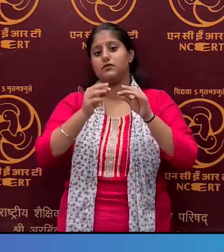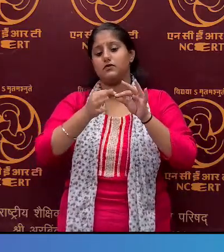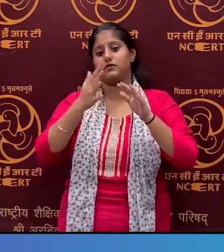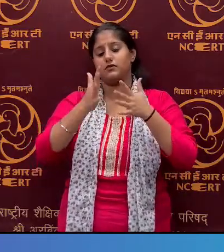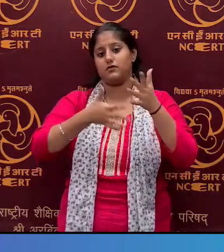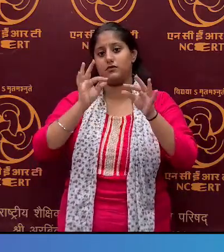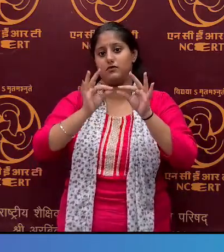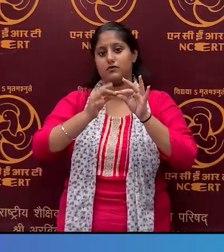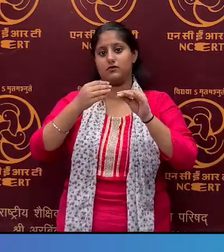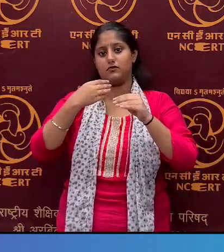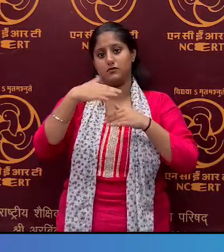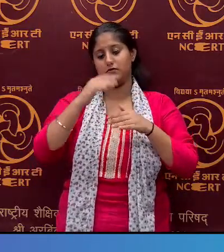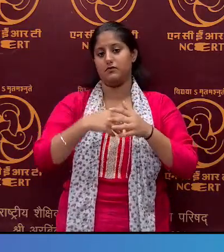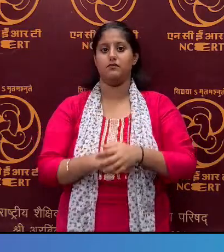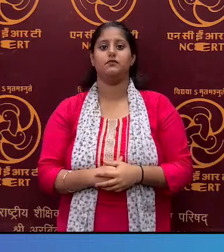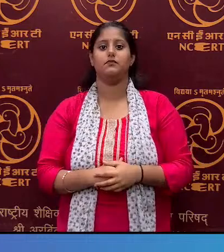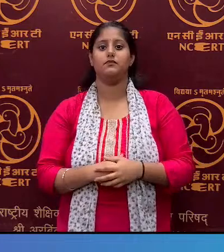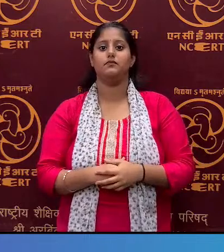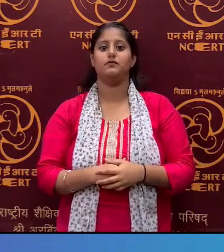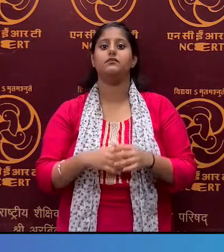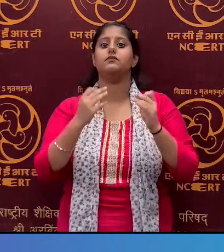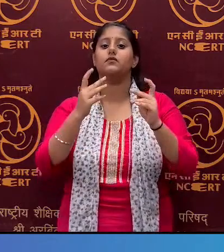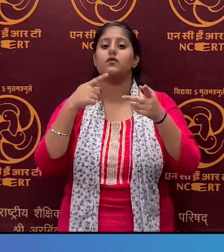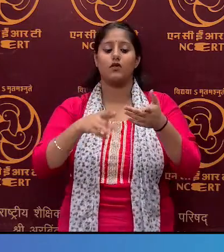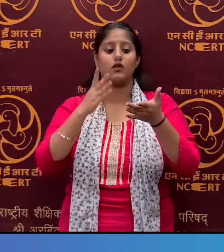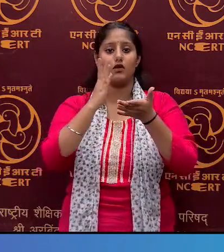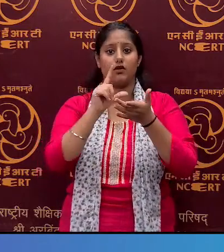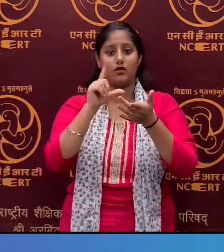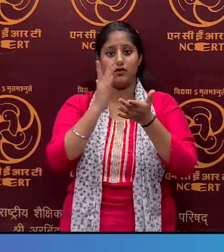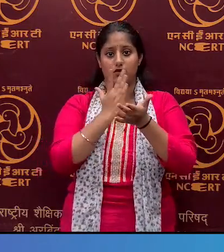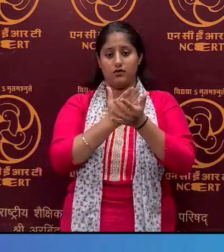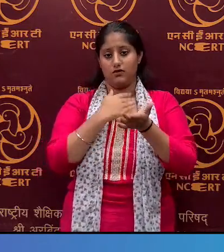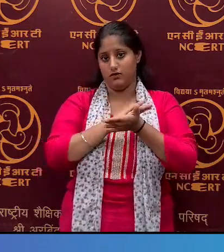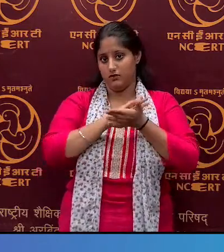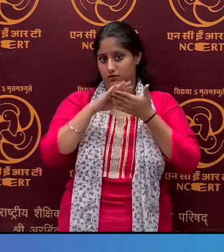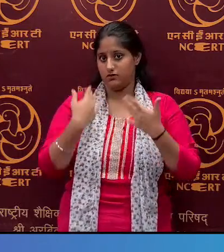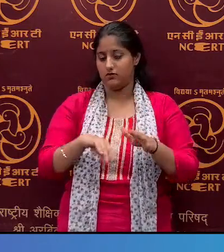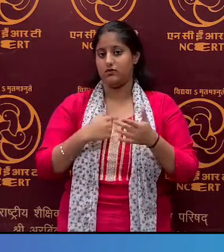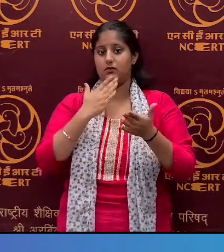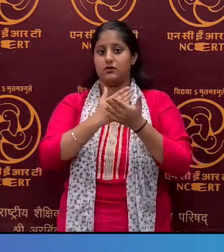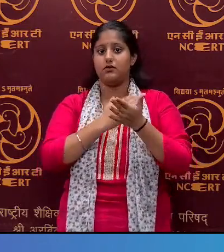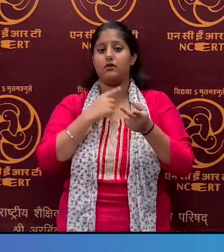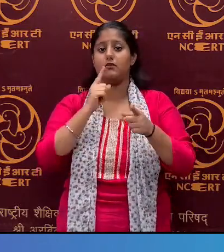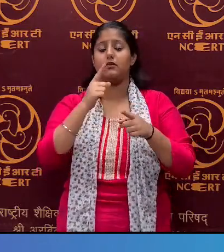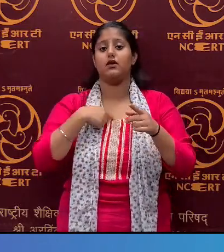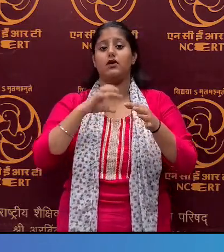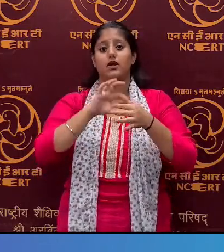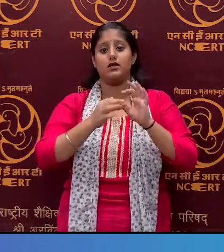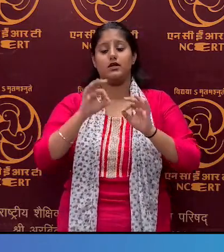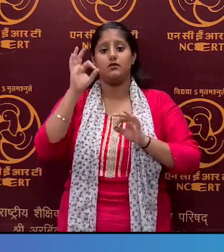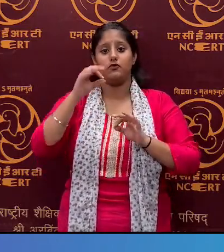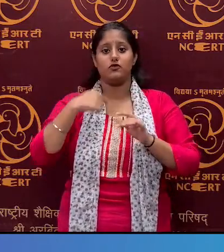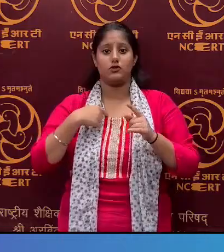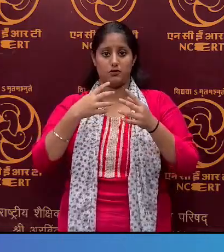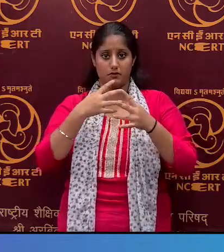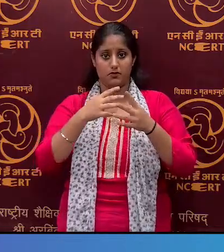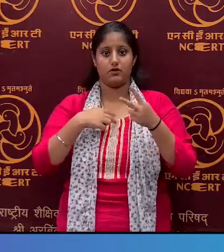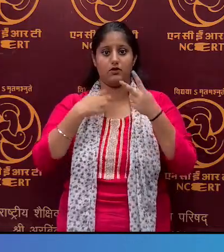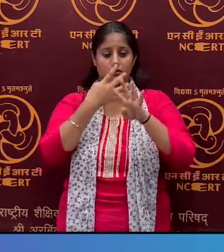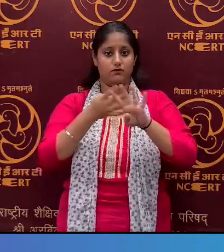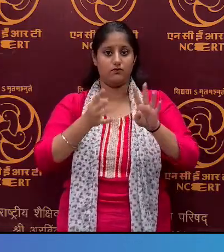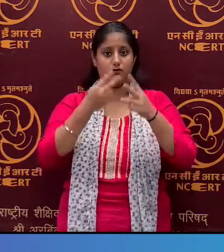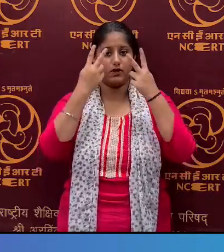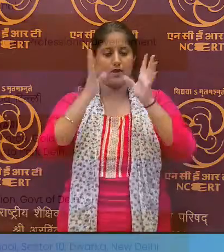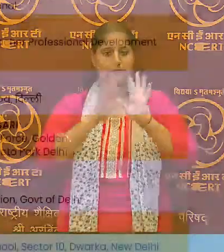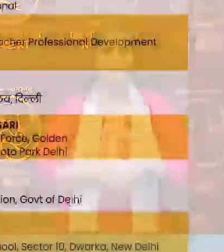जुड़ी रही. चलिए, इस सेशन को यहीं ख़त्म करने का तो समय आ चुका है, लेकिन एनसीईआरटी ऑफिशियल पर दिन अभी भी बाकी है. स्केड्यूल पर नज़र डाल लेते हैं